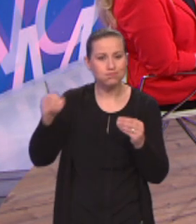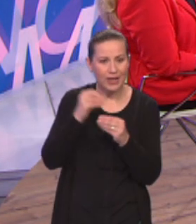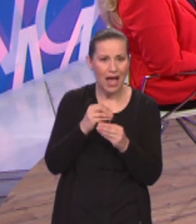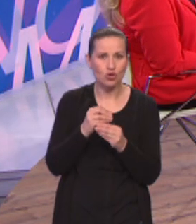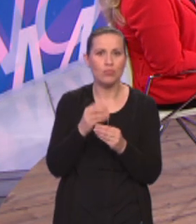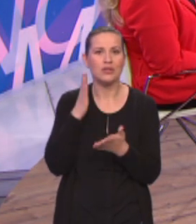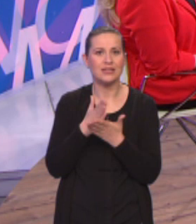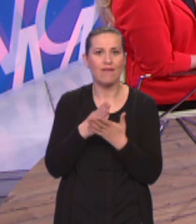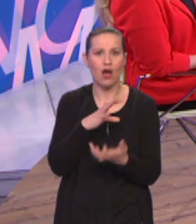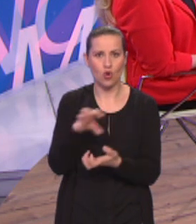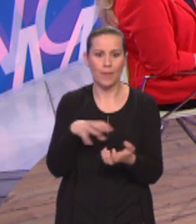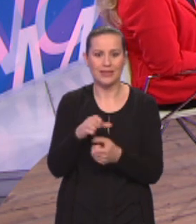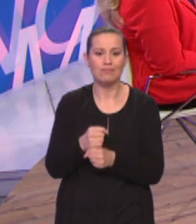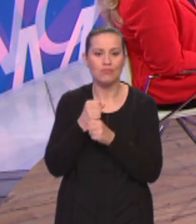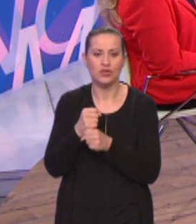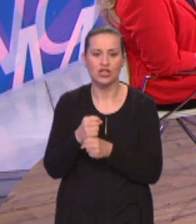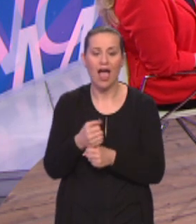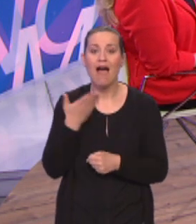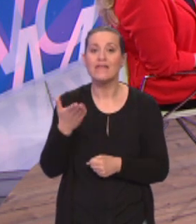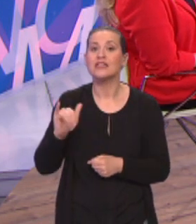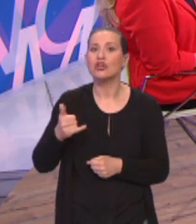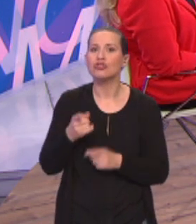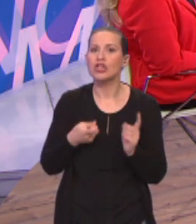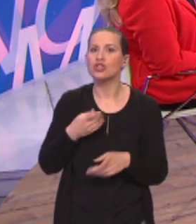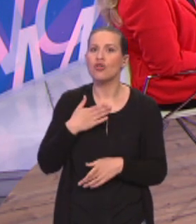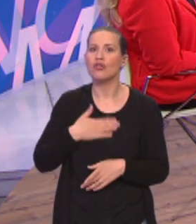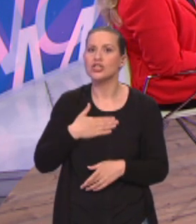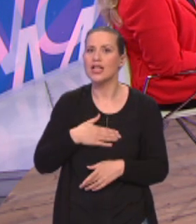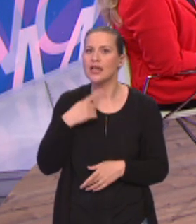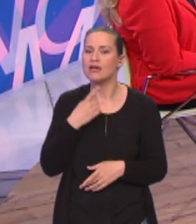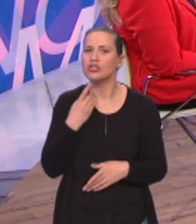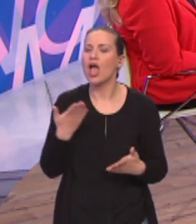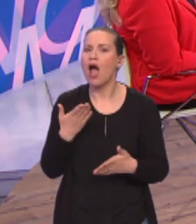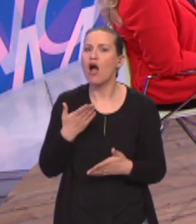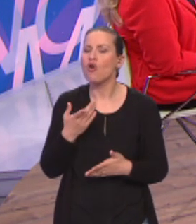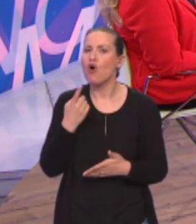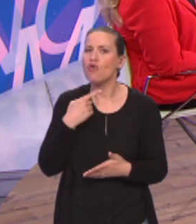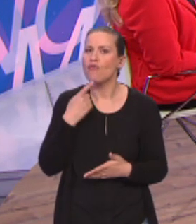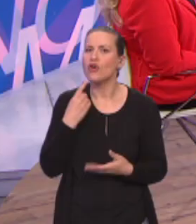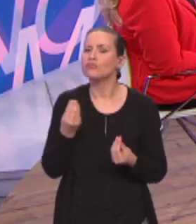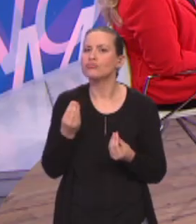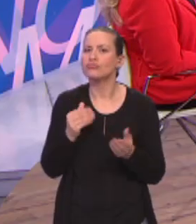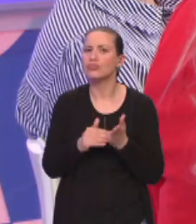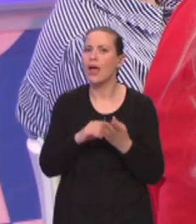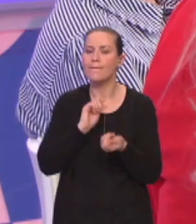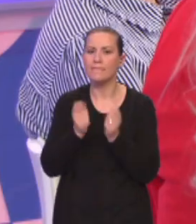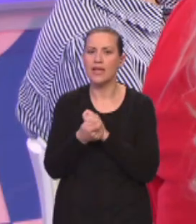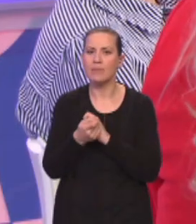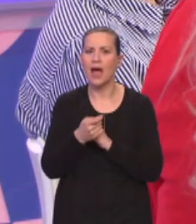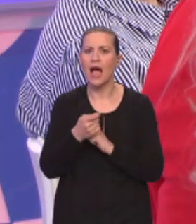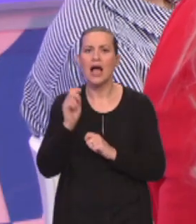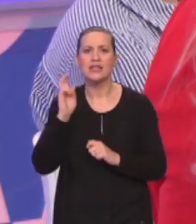podrška svakoj obitelji. Vi ste još nešto htjeli reći kad govorimo o tome što bi valjalo mijenjati. Svi smo mi puna